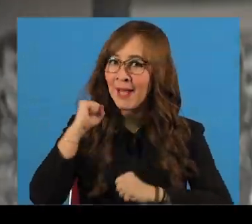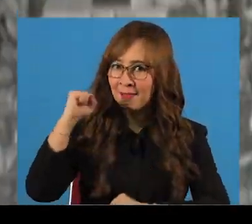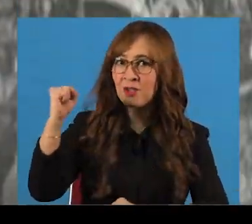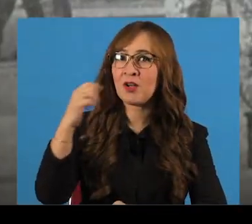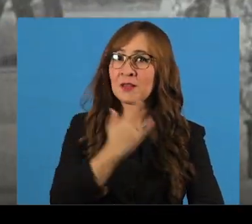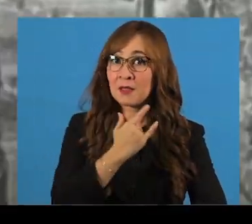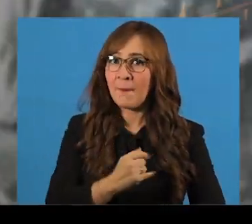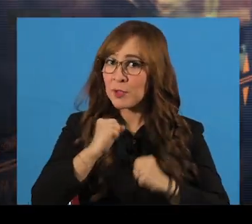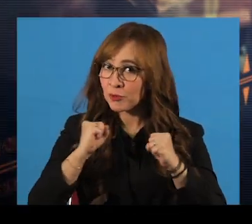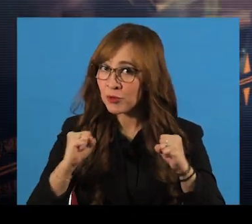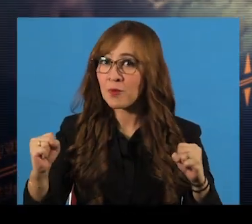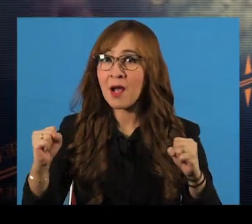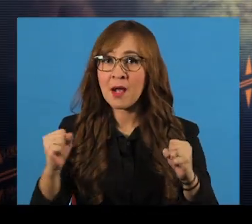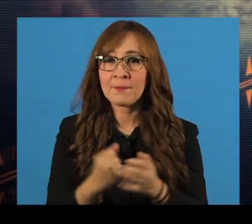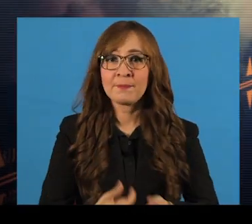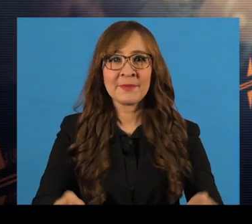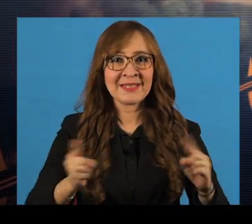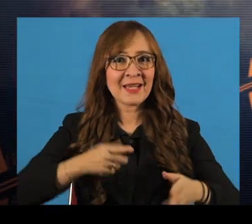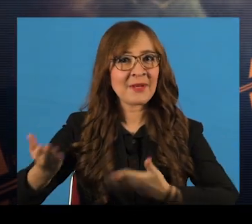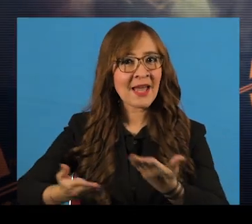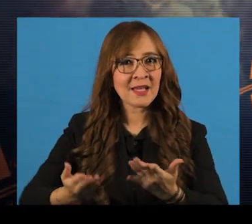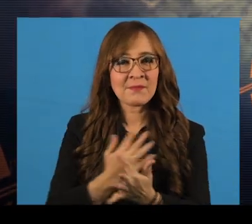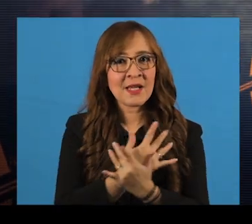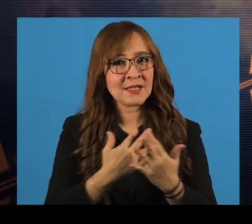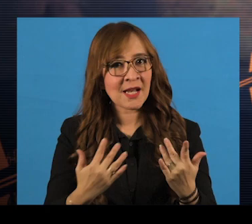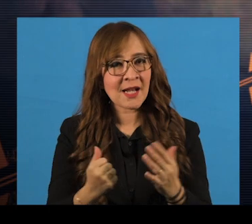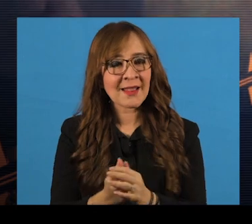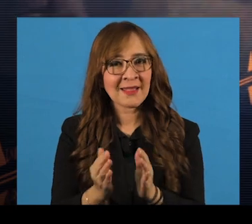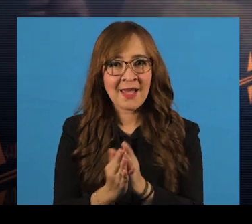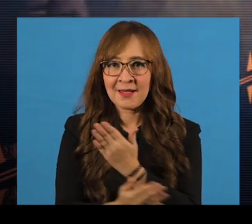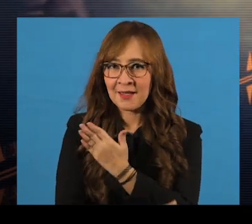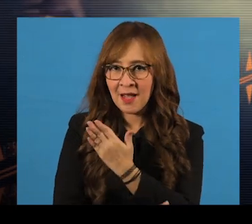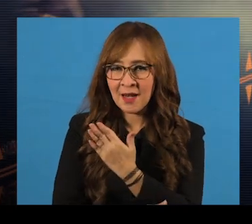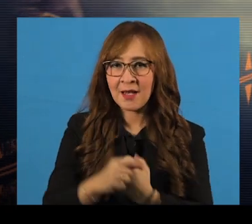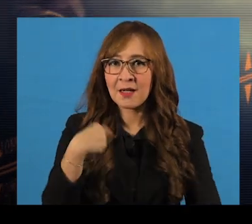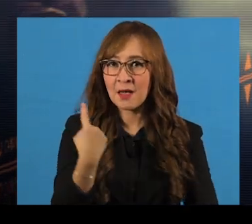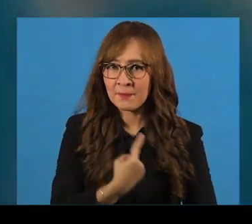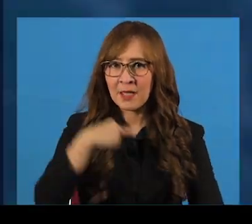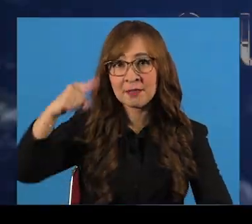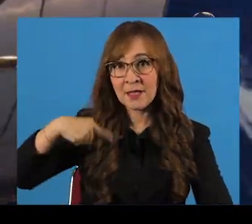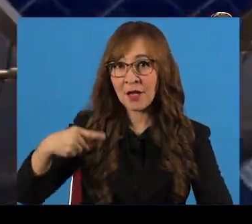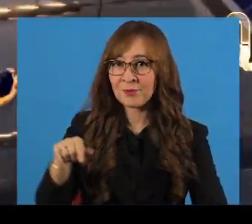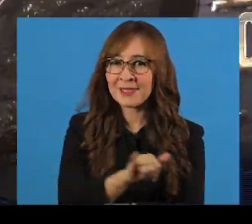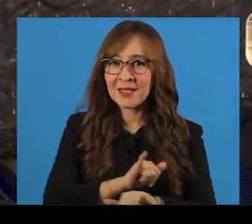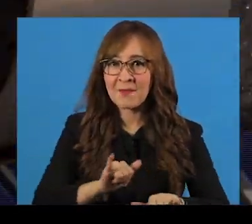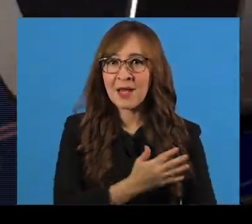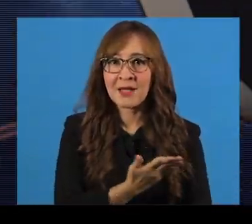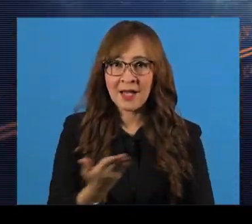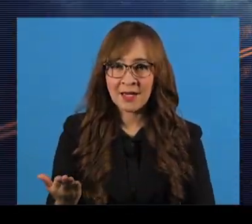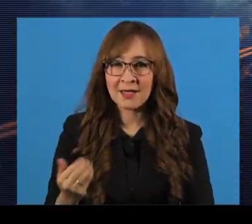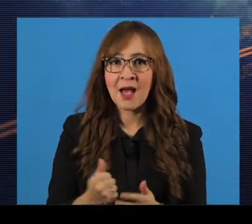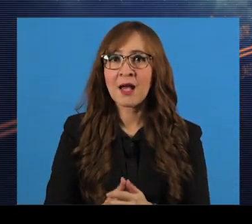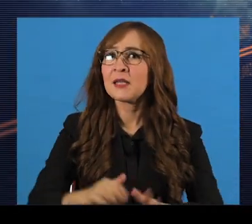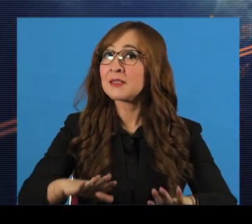pelopor dan patriot yang tetap berjuang sebagai abdi masyarakat dan negara. Kami akan